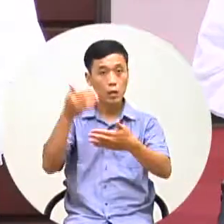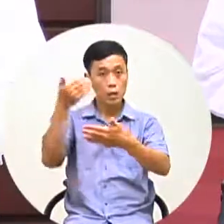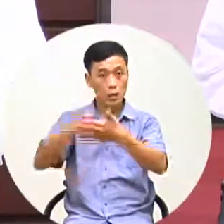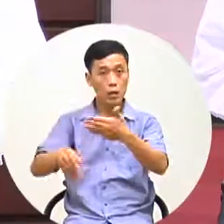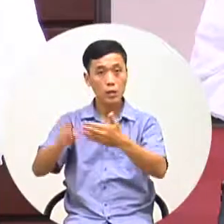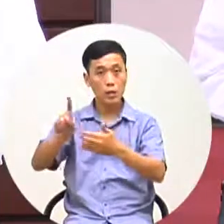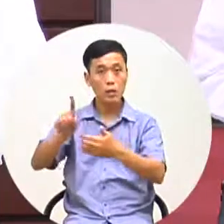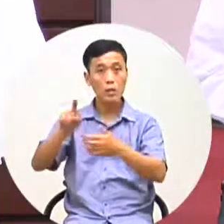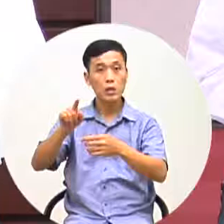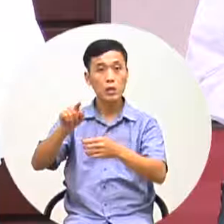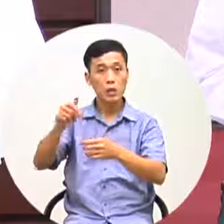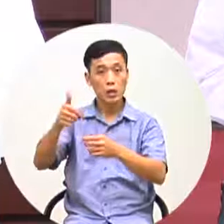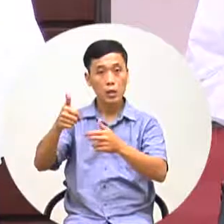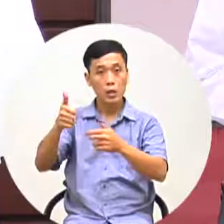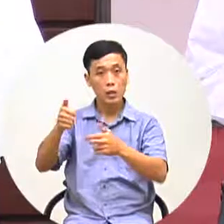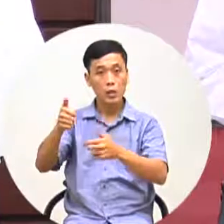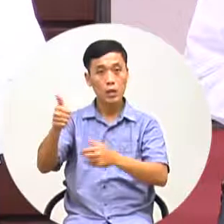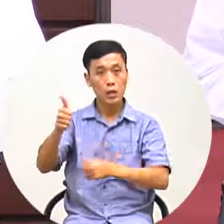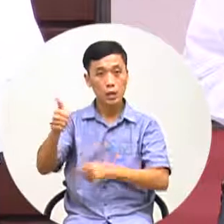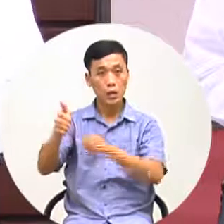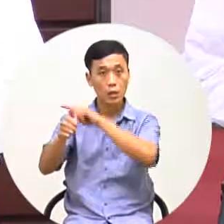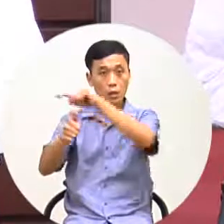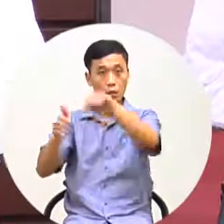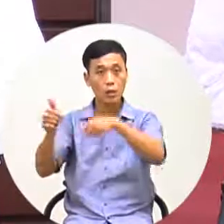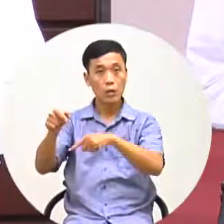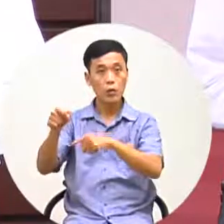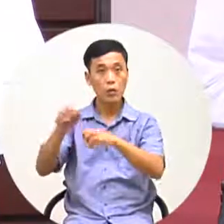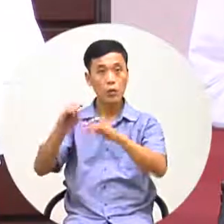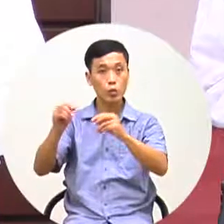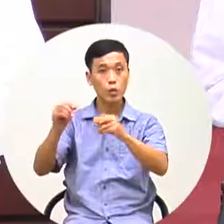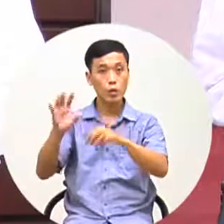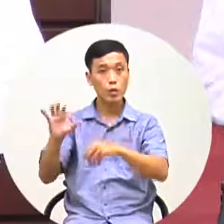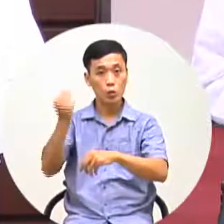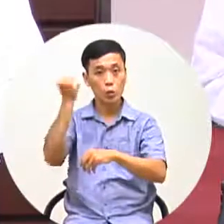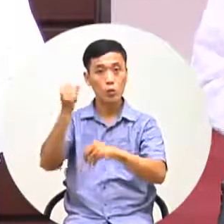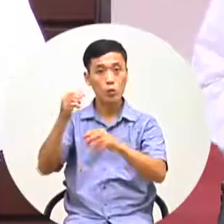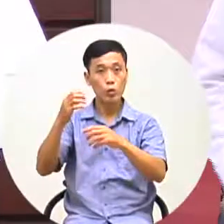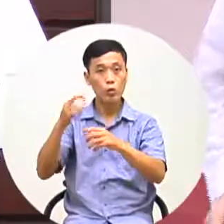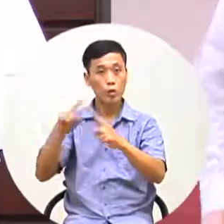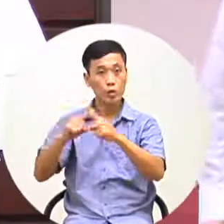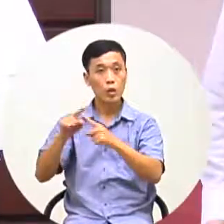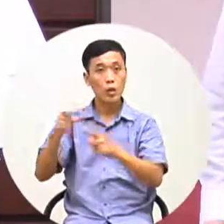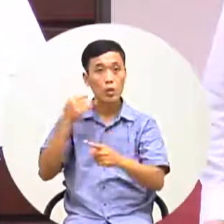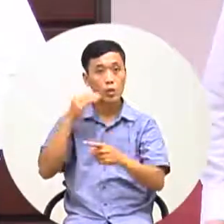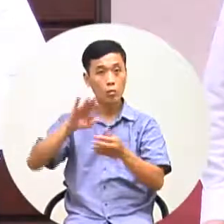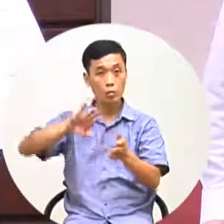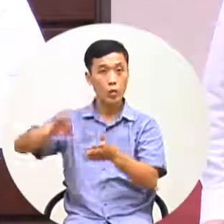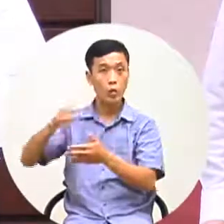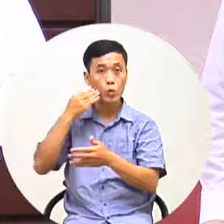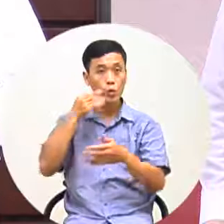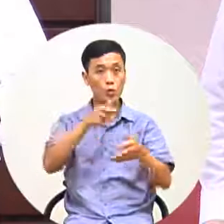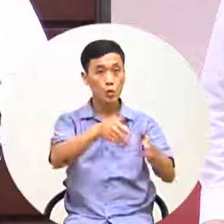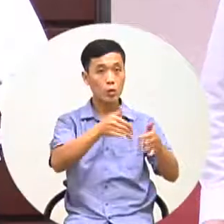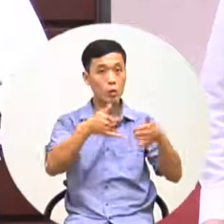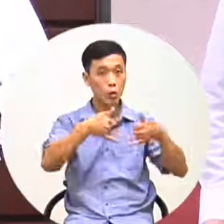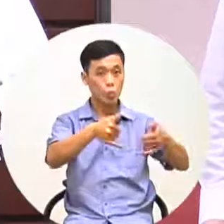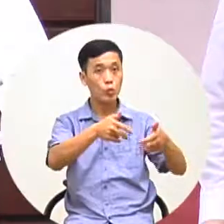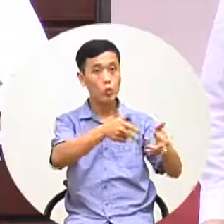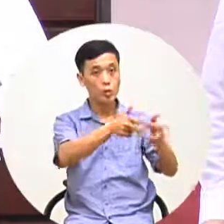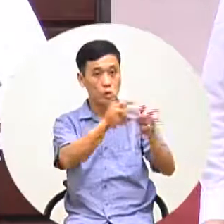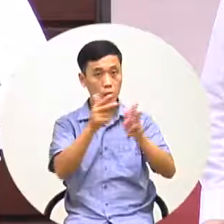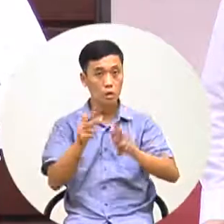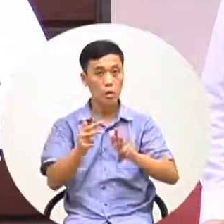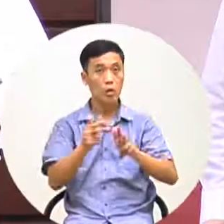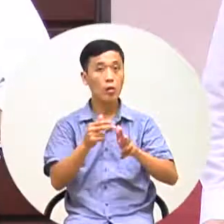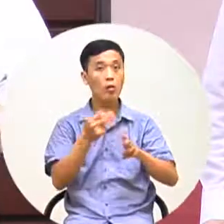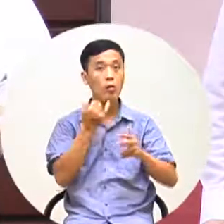们对道路的平顺原则，或者是说我们整个桥梁所可以做位置可以做一个稍微